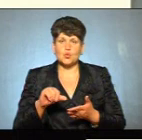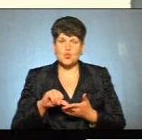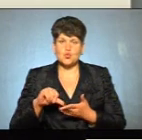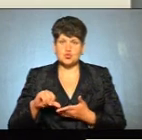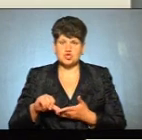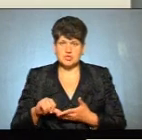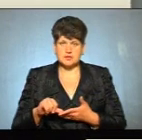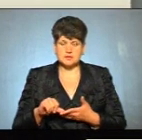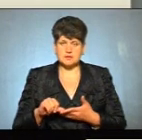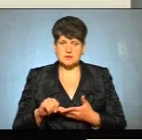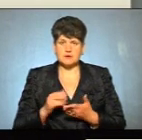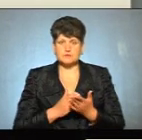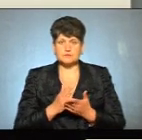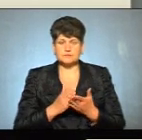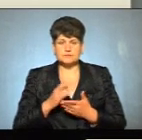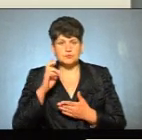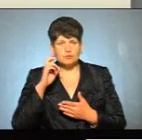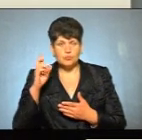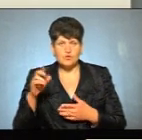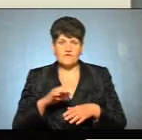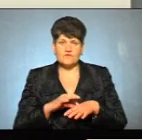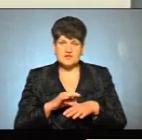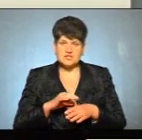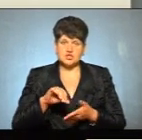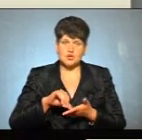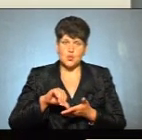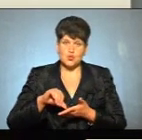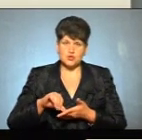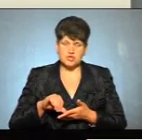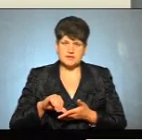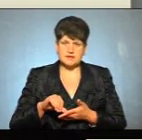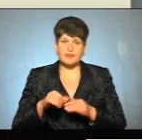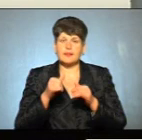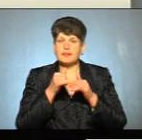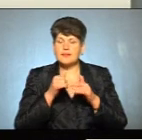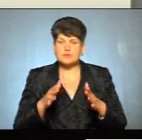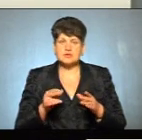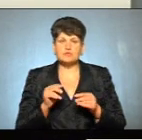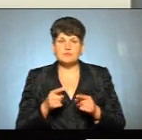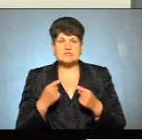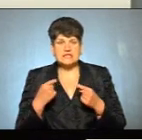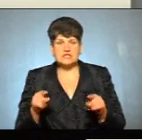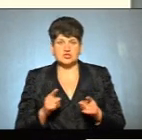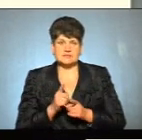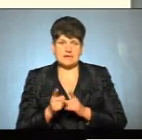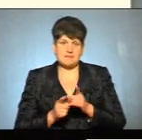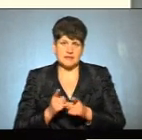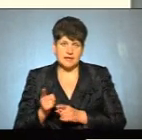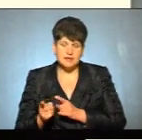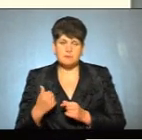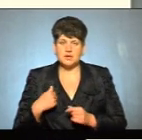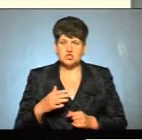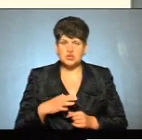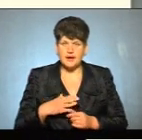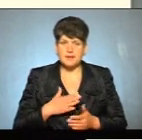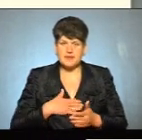участь у богослужіннях, фізична участь, неможливо чимось іншим замінити. Тобто ми чекаємо